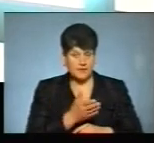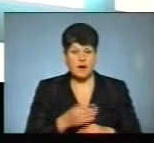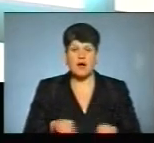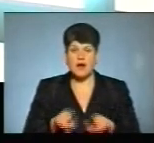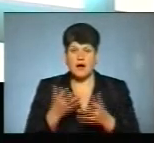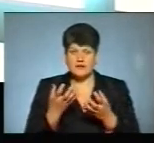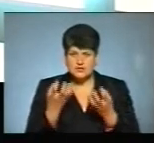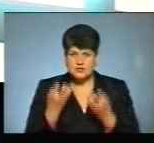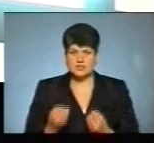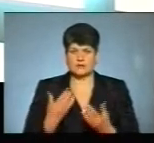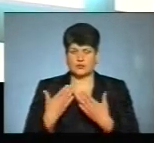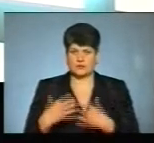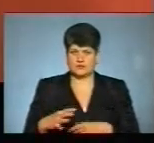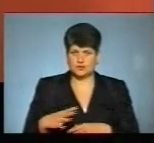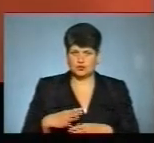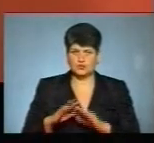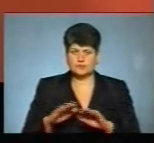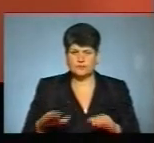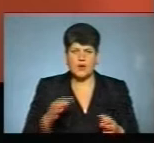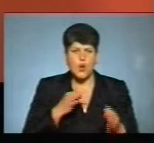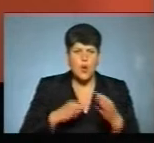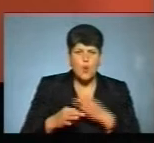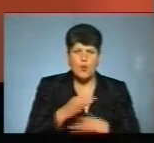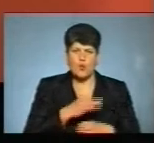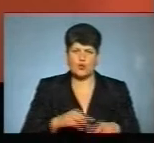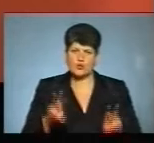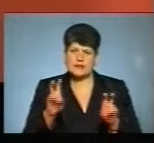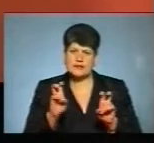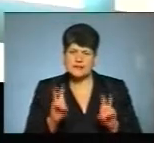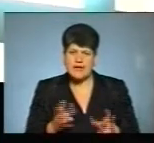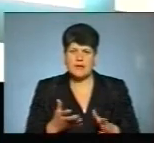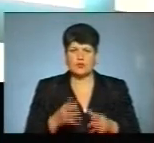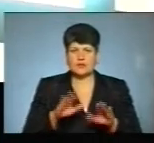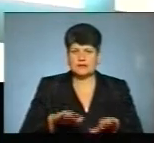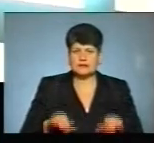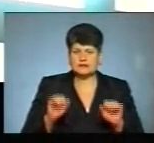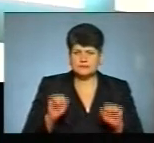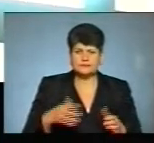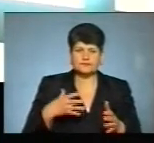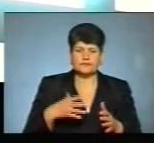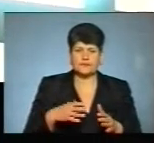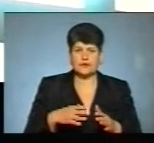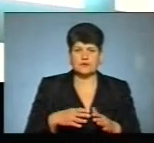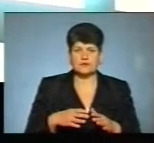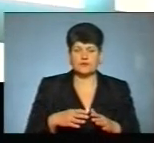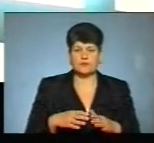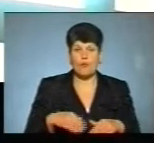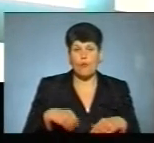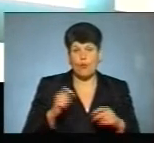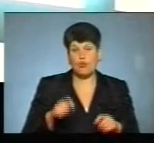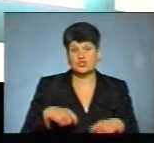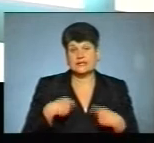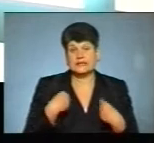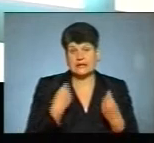дітьми, десь обговорювали цю тему, адже учень може безпосередньо своєму педагогічному працівнику дати ті питання, де він